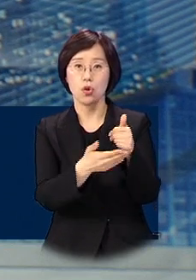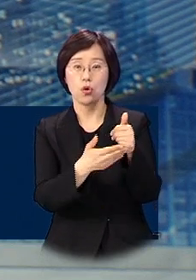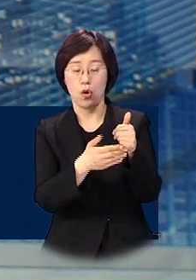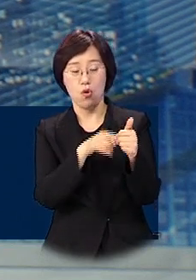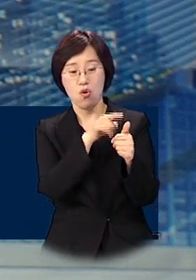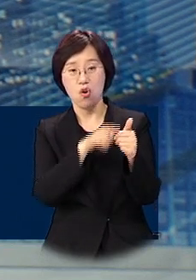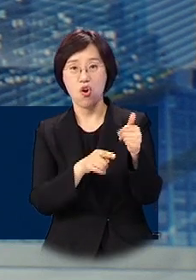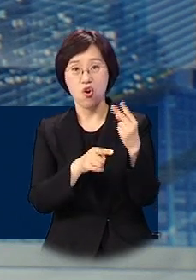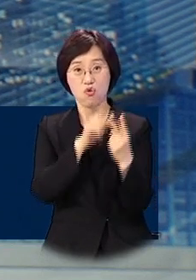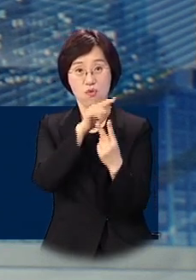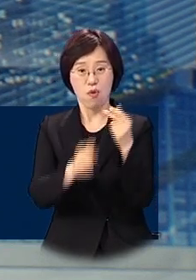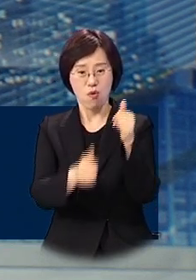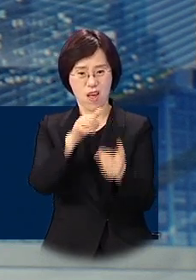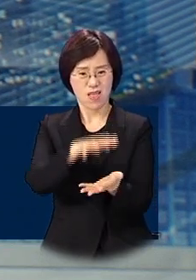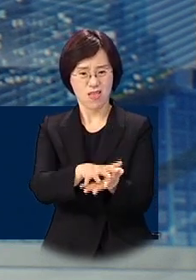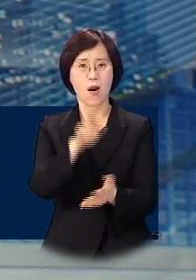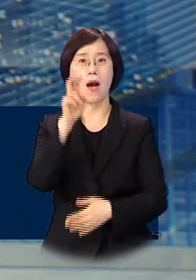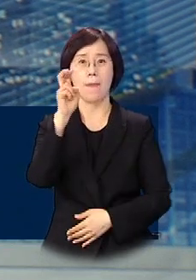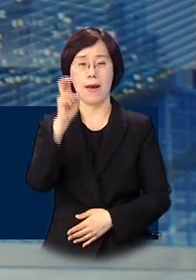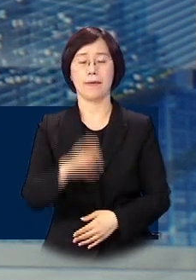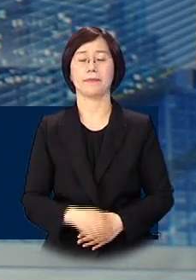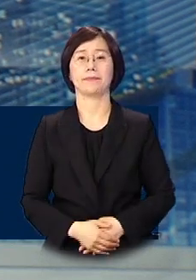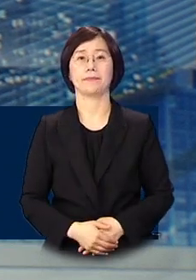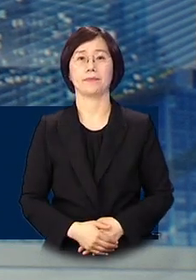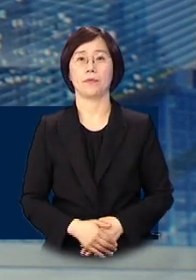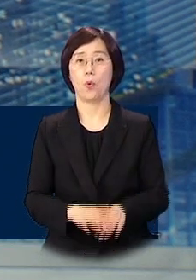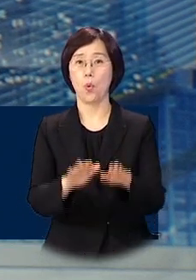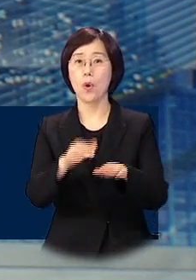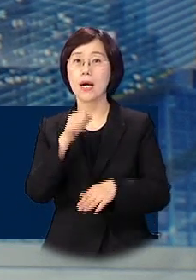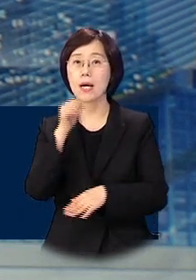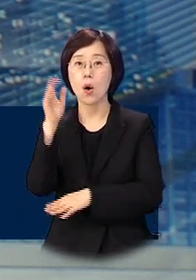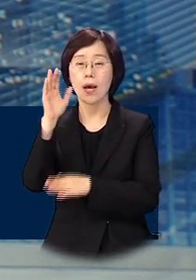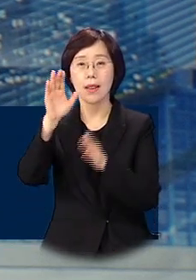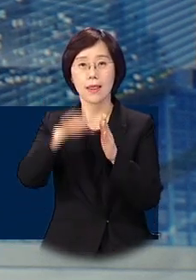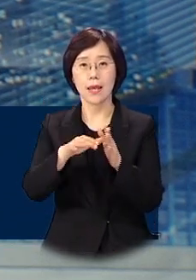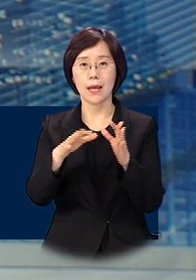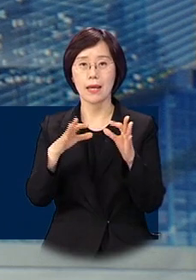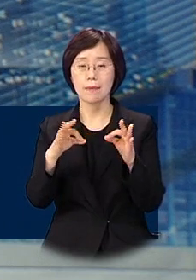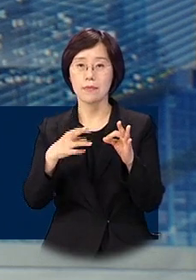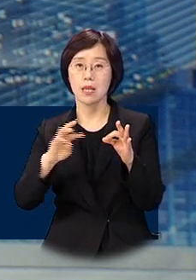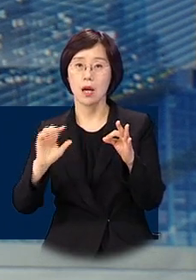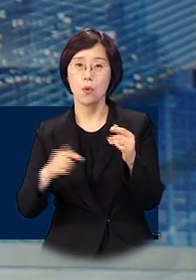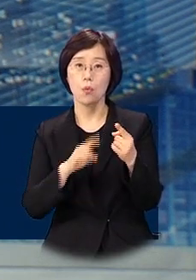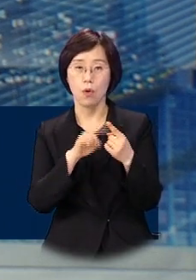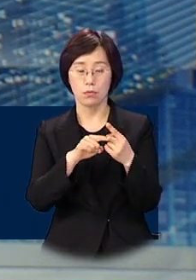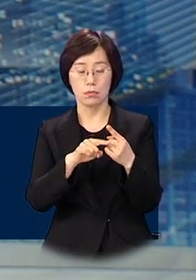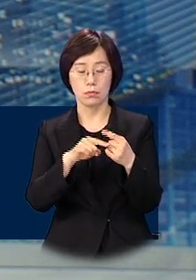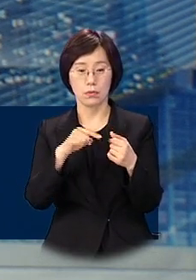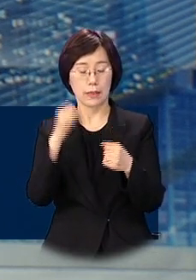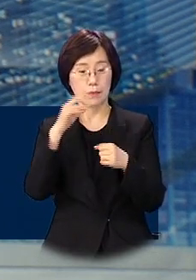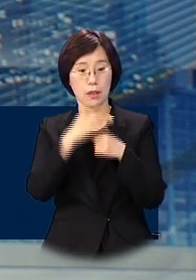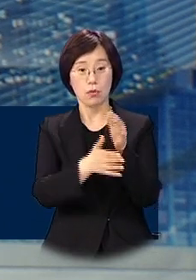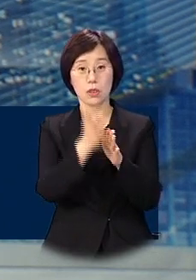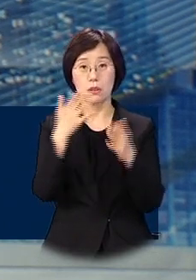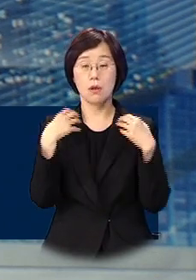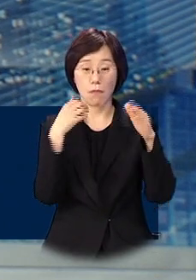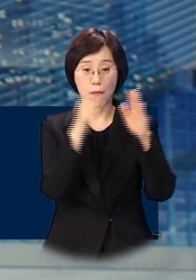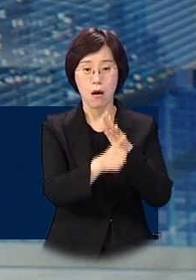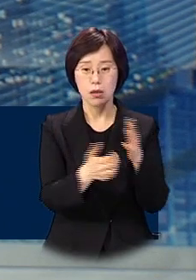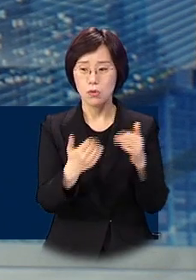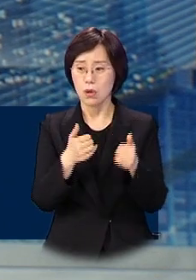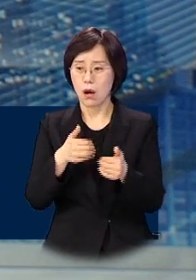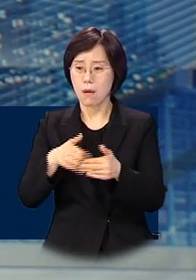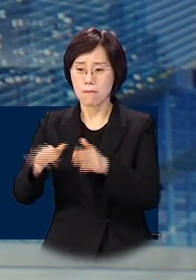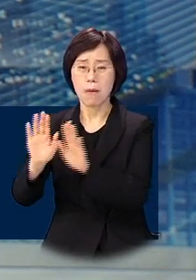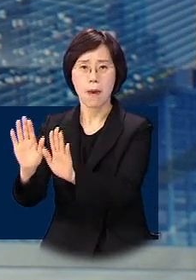티켓을 놓고 치열한 경쟁을 벌일 것으로 보입니다. 오늘 기자회견 도중 김 전 최고위원이 예고 없이 시청을 찾았다가요. 직원들의 만류로